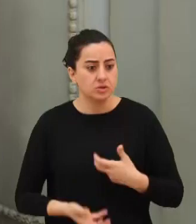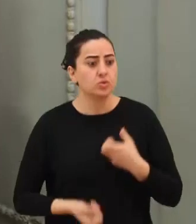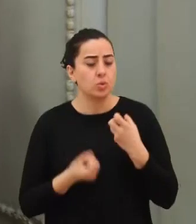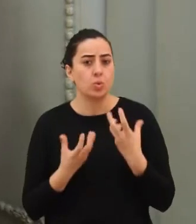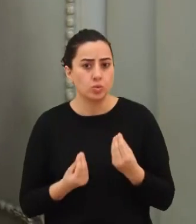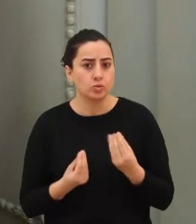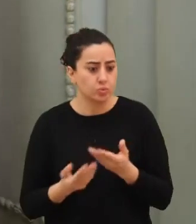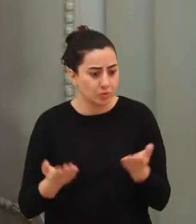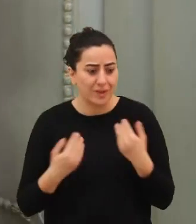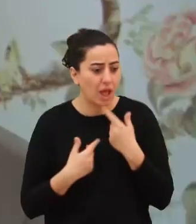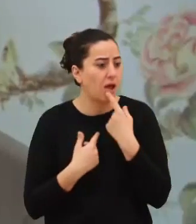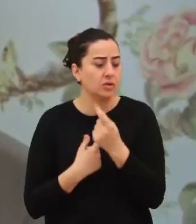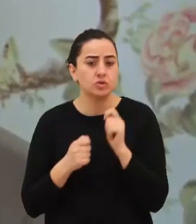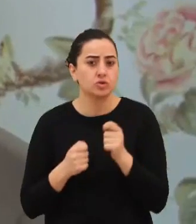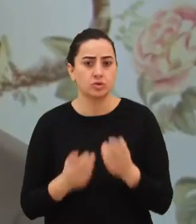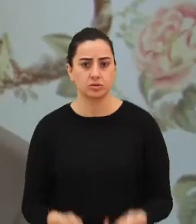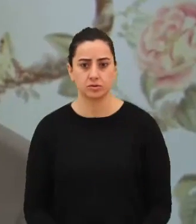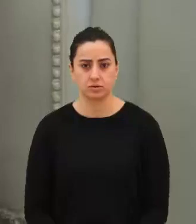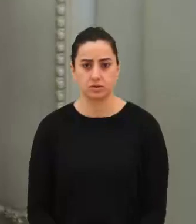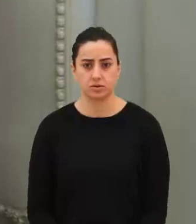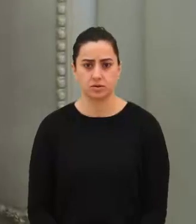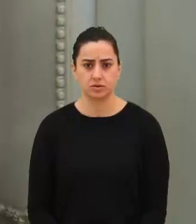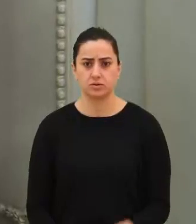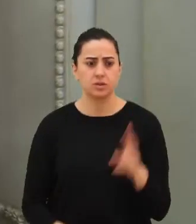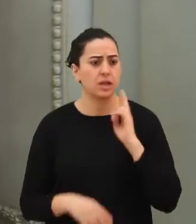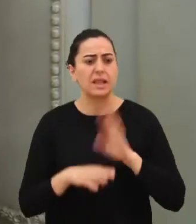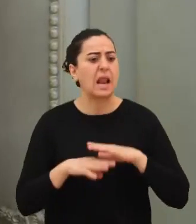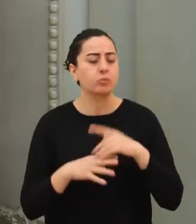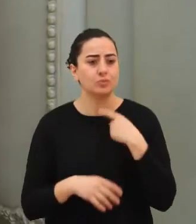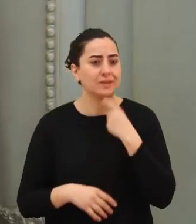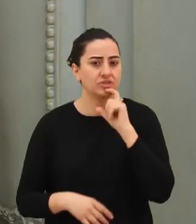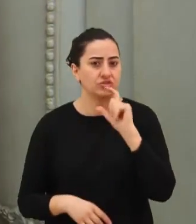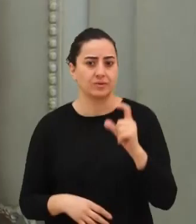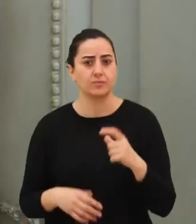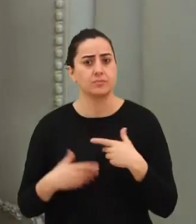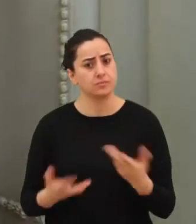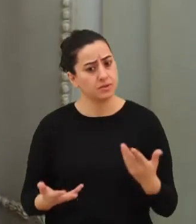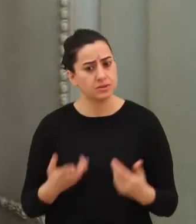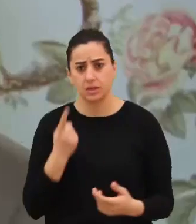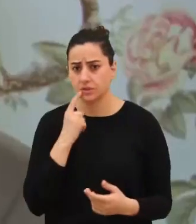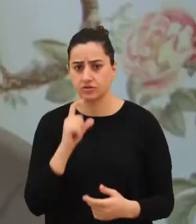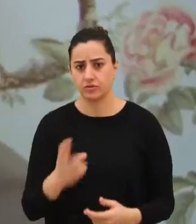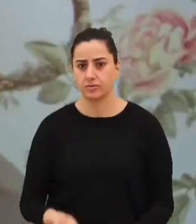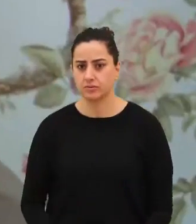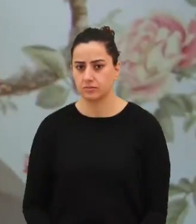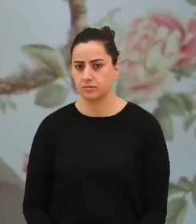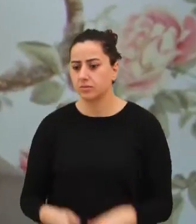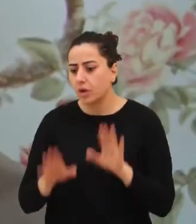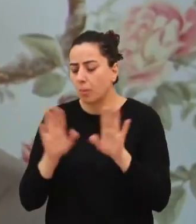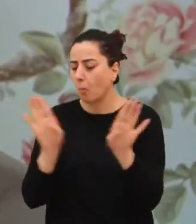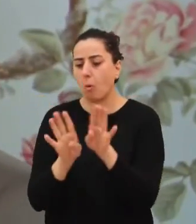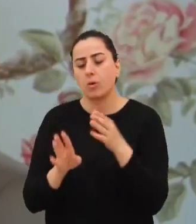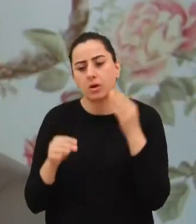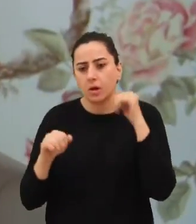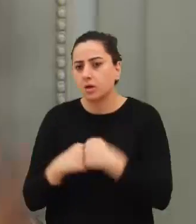tabii ama bu durumu dayıma ben nasıl açıklarım sonra? Burada baş başa ne yapıyorsunuz derse ne derim? Yani bırak beni, sen ne dersin? Kapı bağlandı,